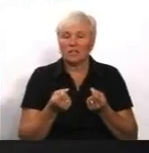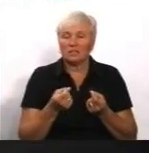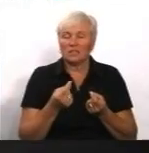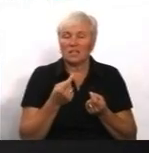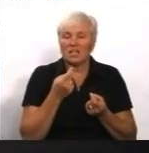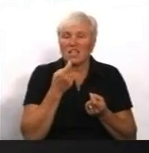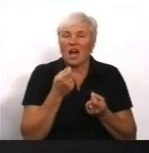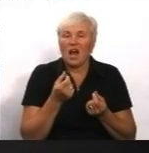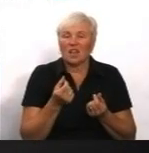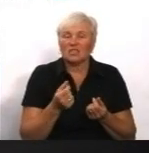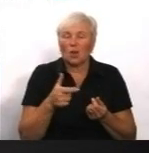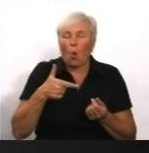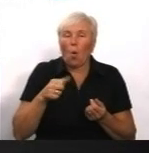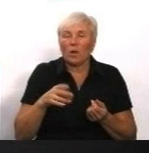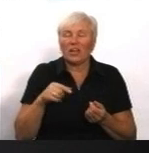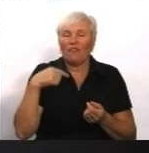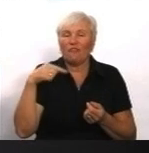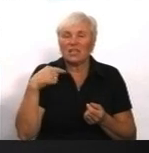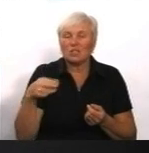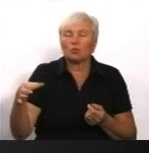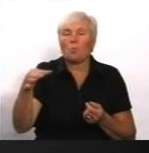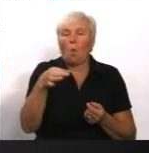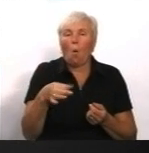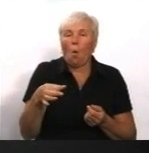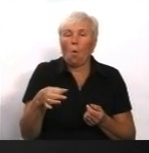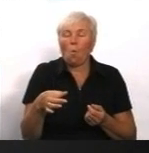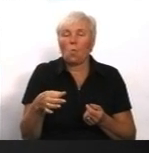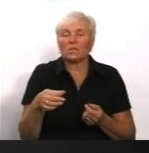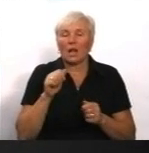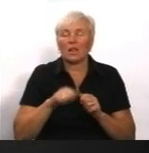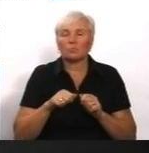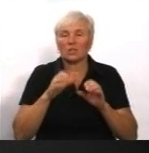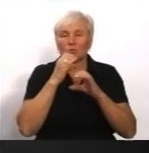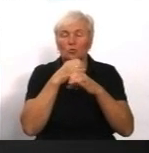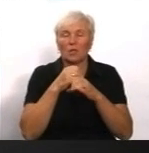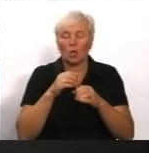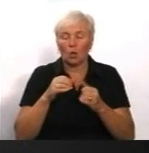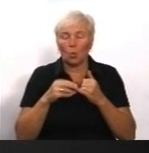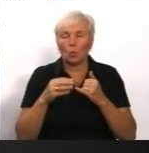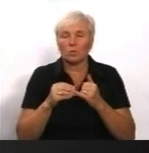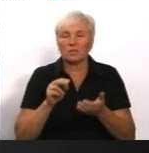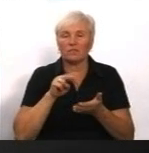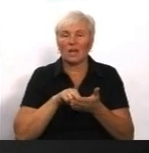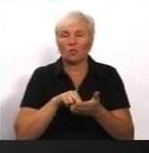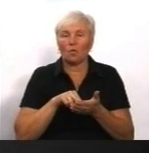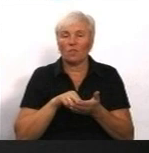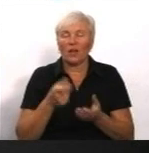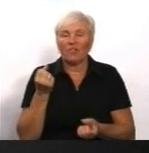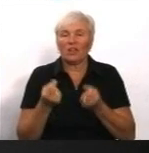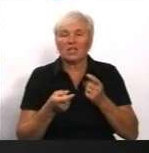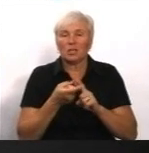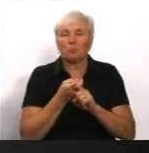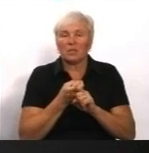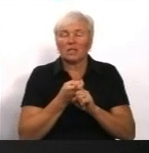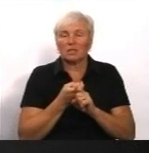на пляжах Гонти та Вишинському озері. При лабораторних дослідженнях ґрунту встановлено виявлені бактерії групи